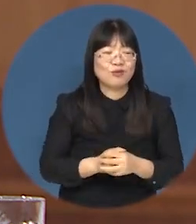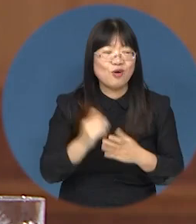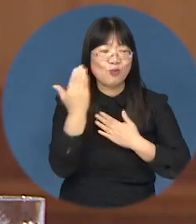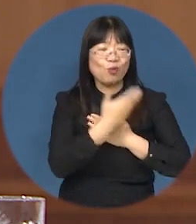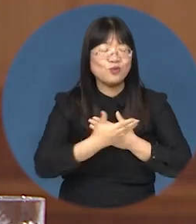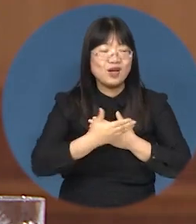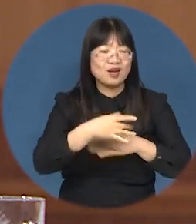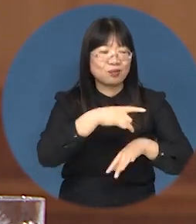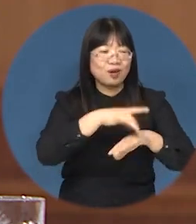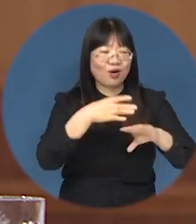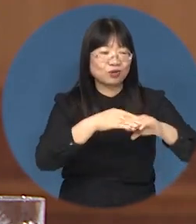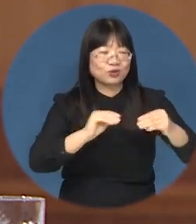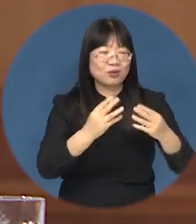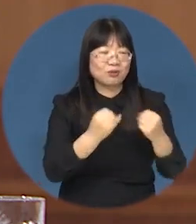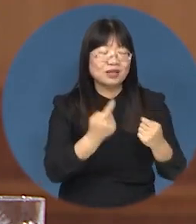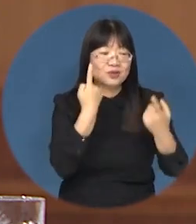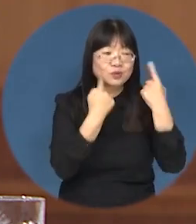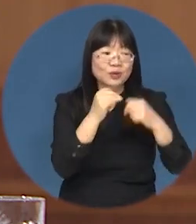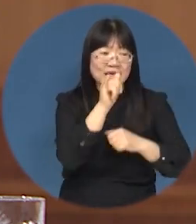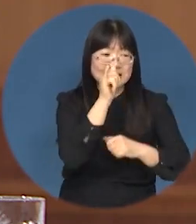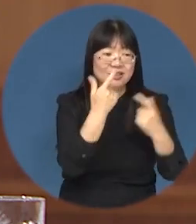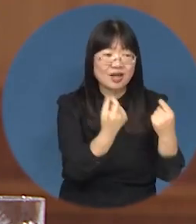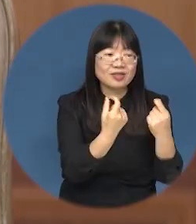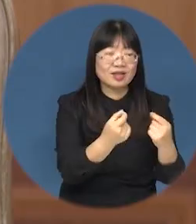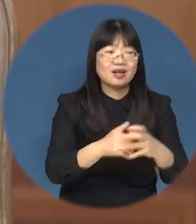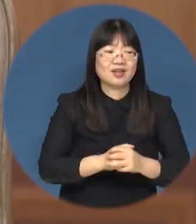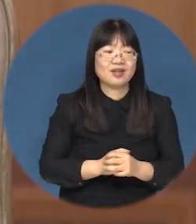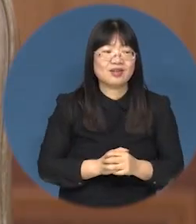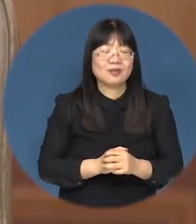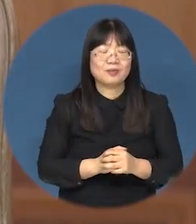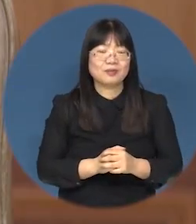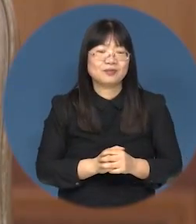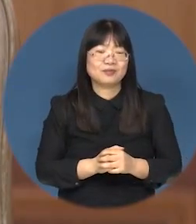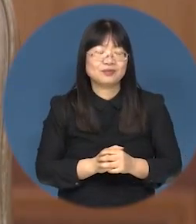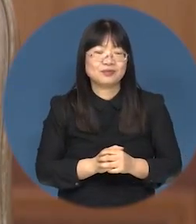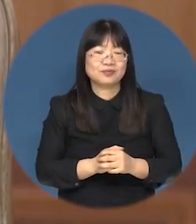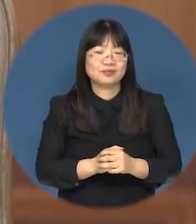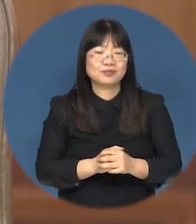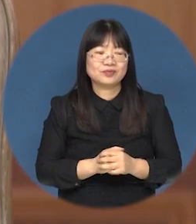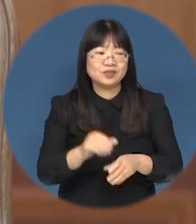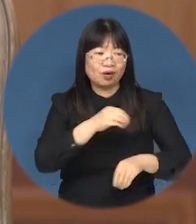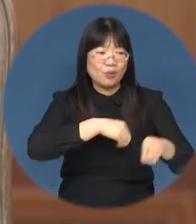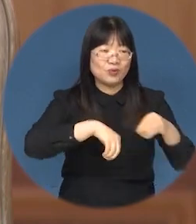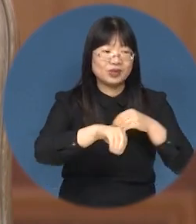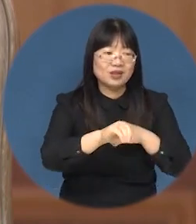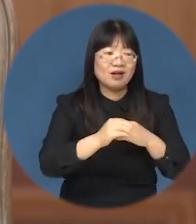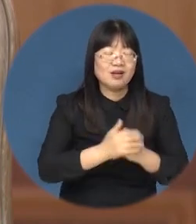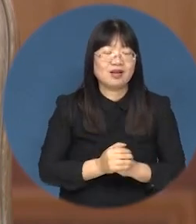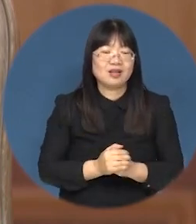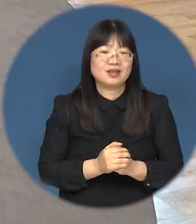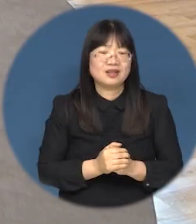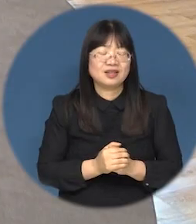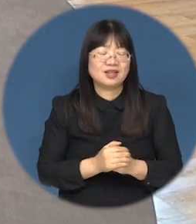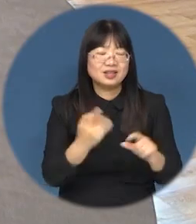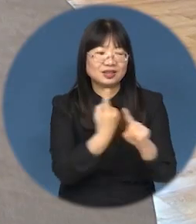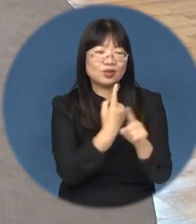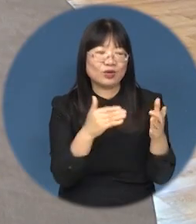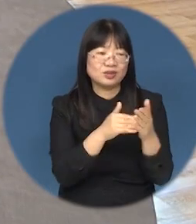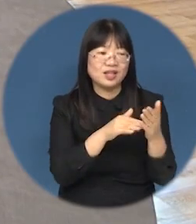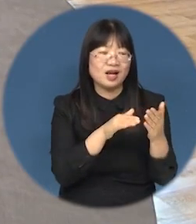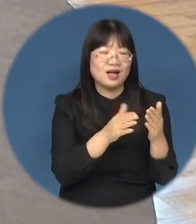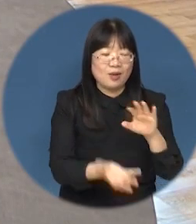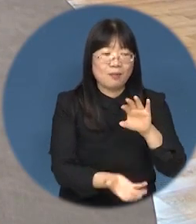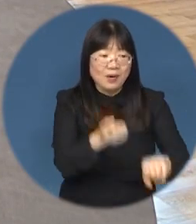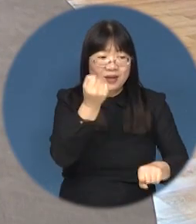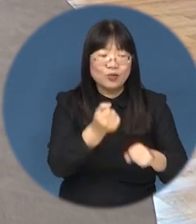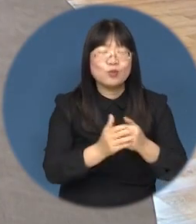몸의 근육이나 이런 것도 많이 다 손상될 것이고 그렇죠. 예, 강직이 올 거고요. 그러니까요. 네. 그러니까 오히려 이 치료 끝난